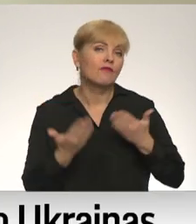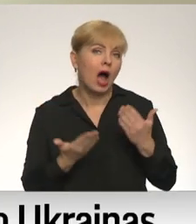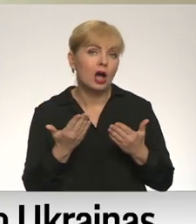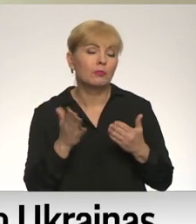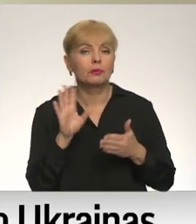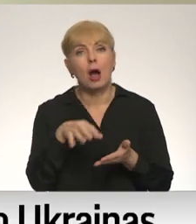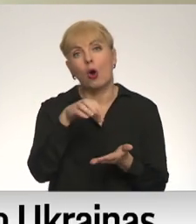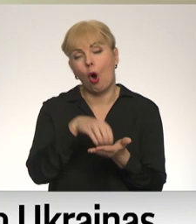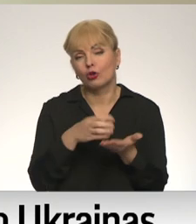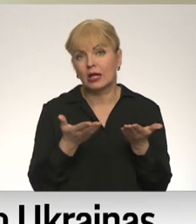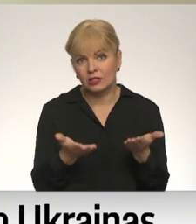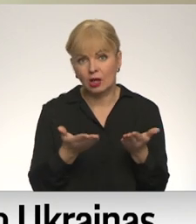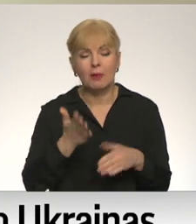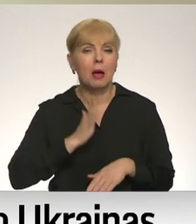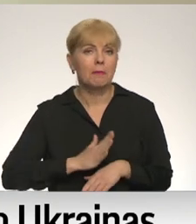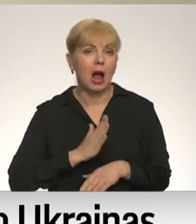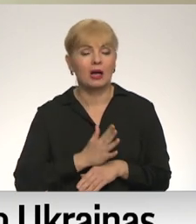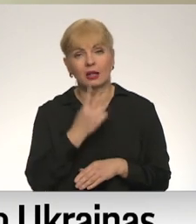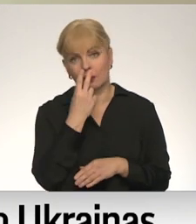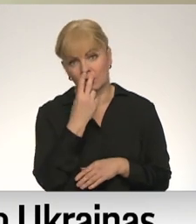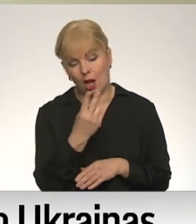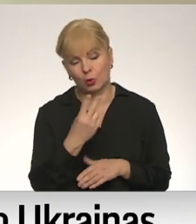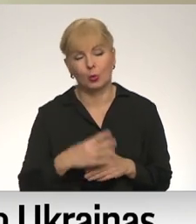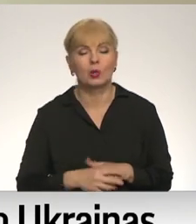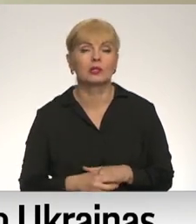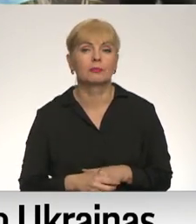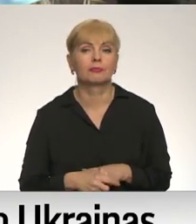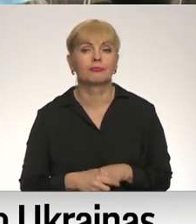par konditoru. Pagaidām skatos.